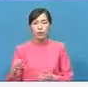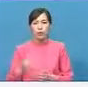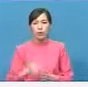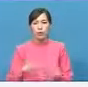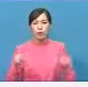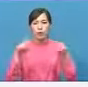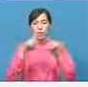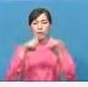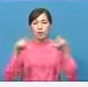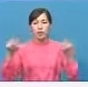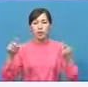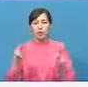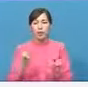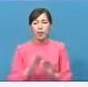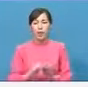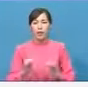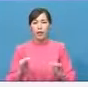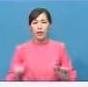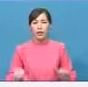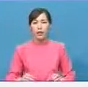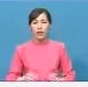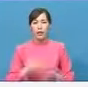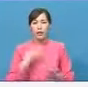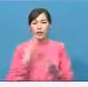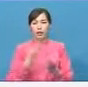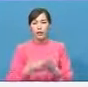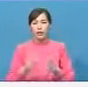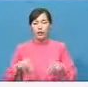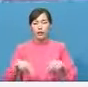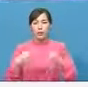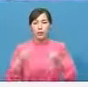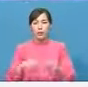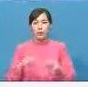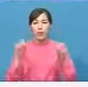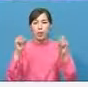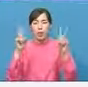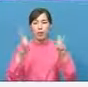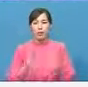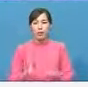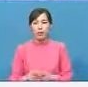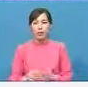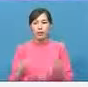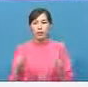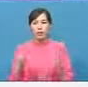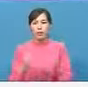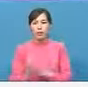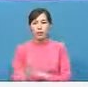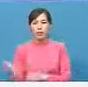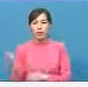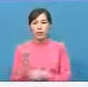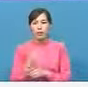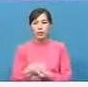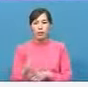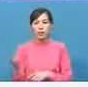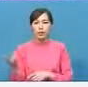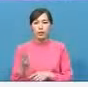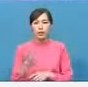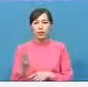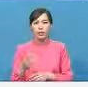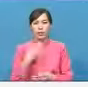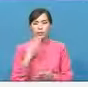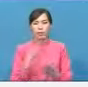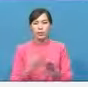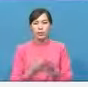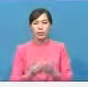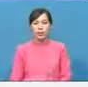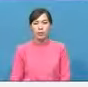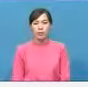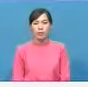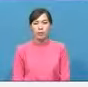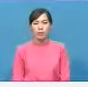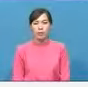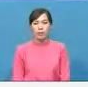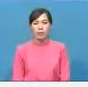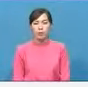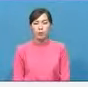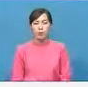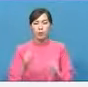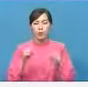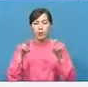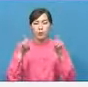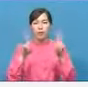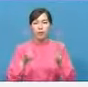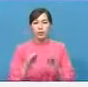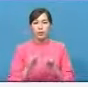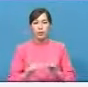балаларға кеңес беру бөлімінің мамандары жәрдем қолын созып, үйдейлеріне барып, қажетті кеңес беріп отырады. Өзім мамандығым балалар